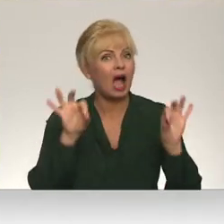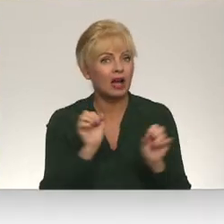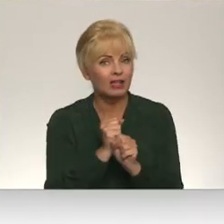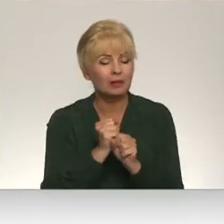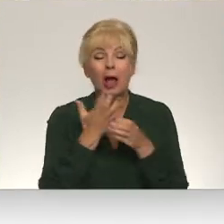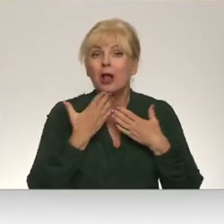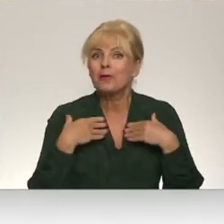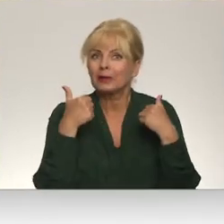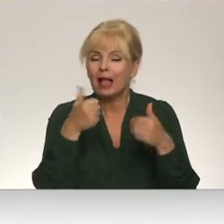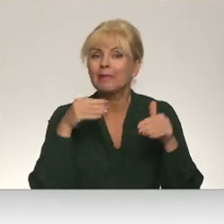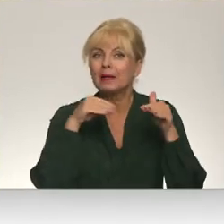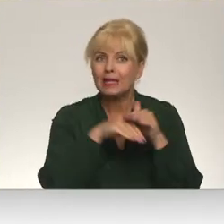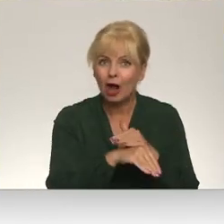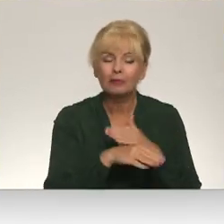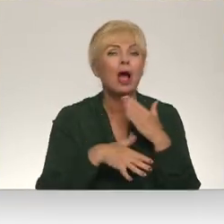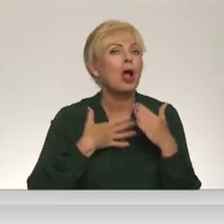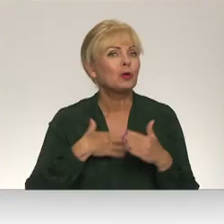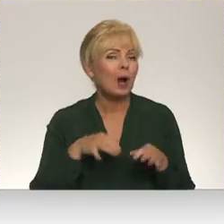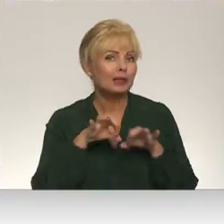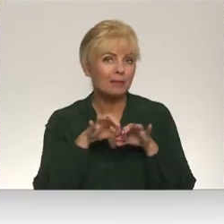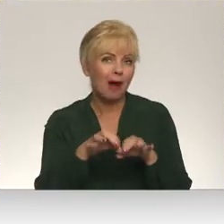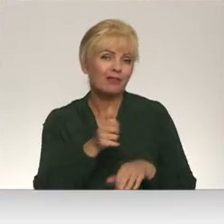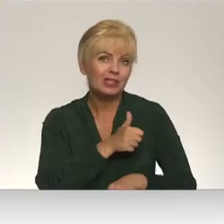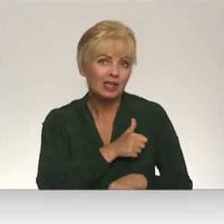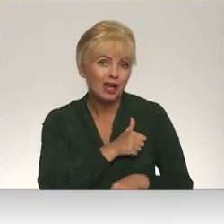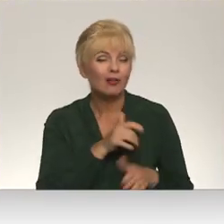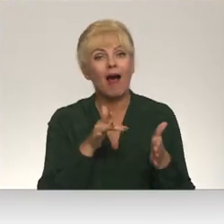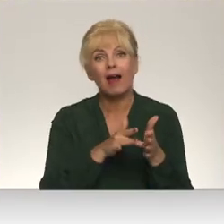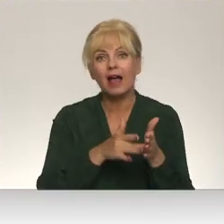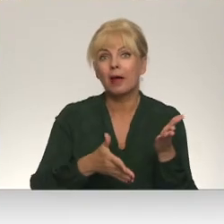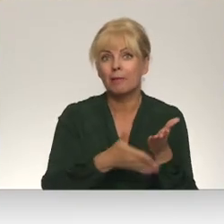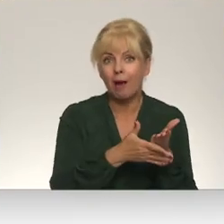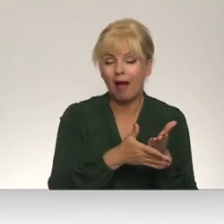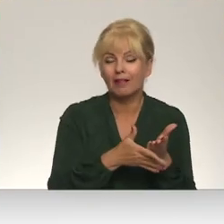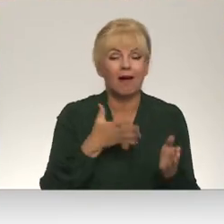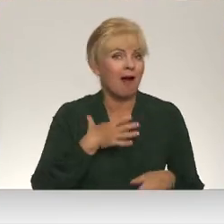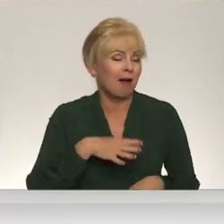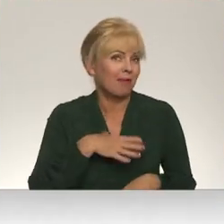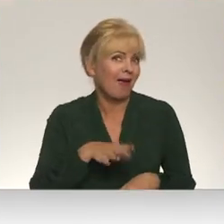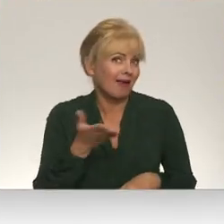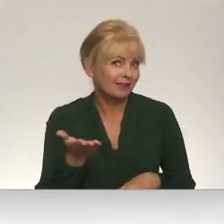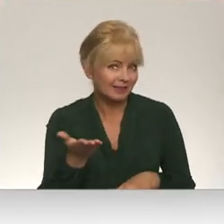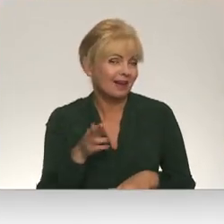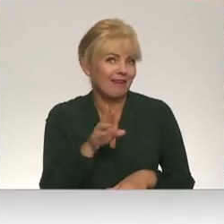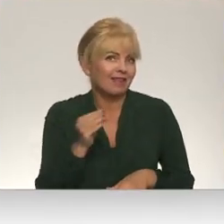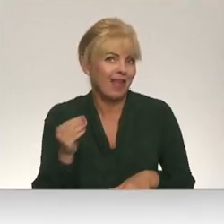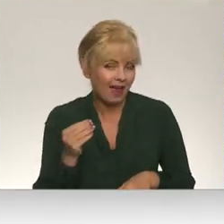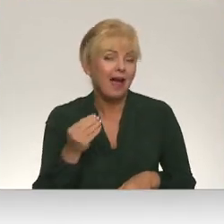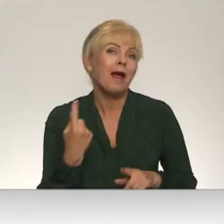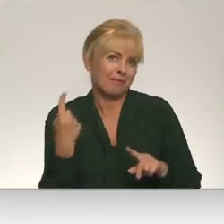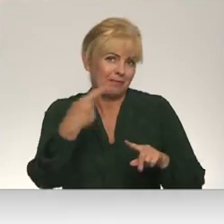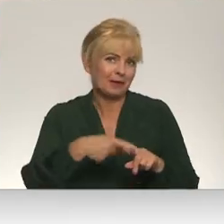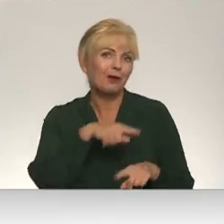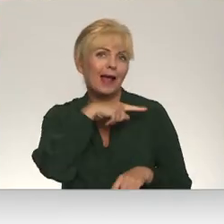ieguldījums, noteikti labi pavadīt sestdiena. Un, ja varam kādam palīdzēt, kāpēc to nedarīt? Mēs esam pirmo reizi, jā, vēlējāmies,